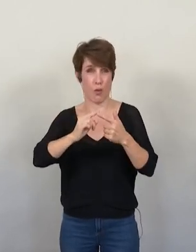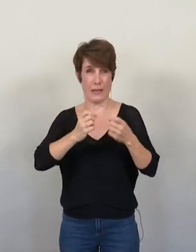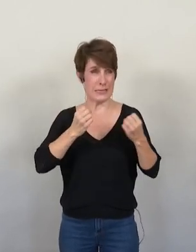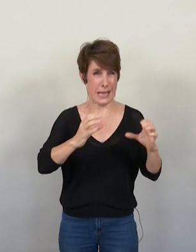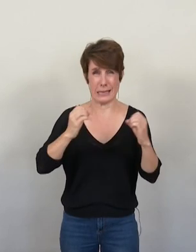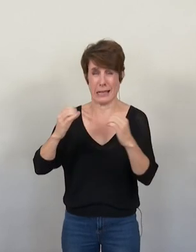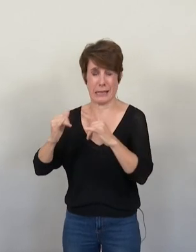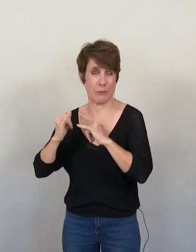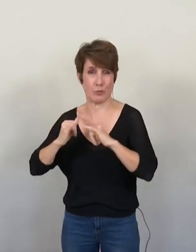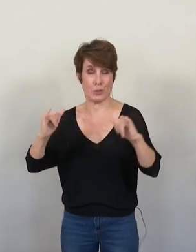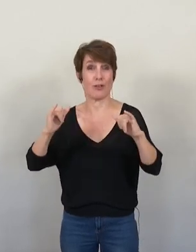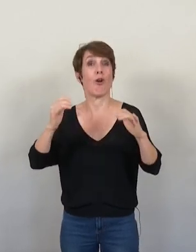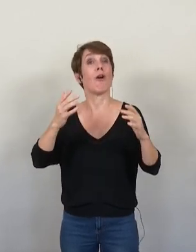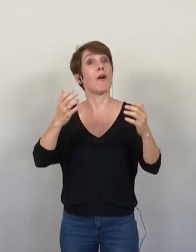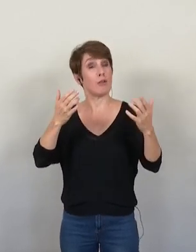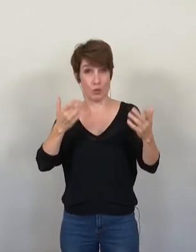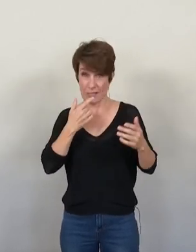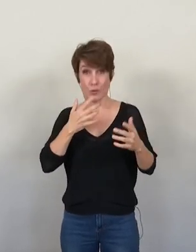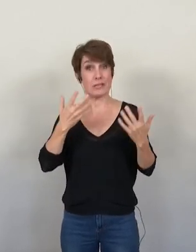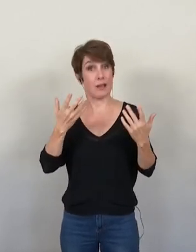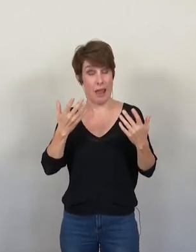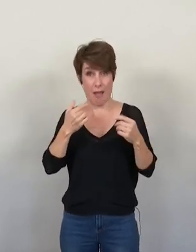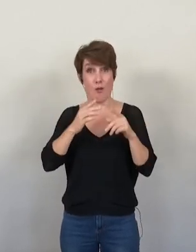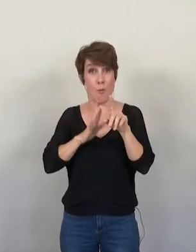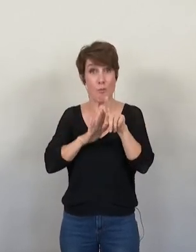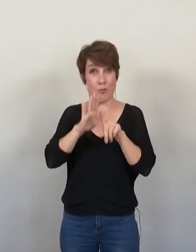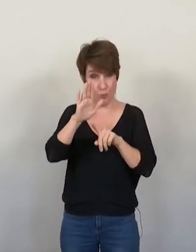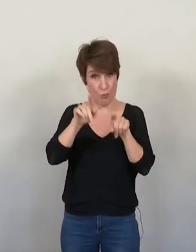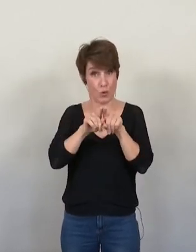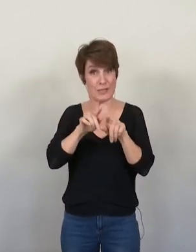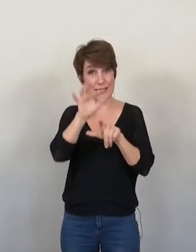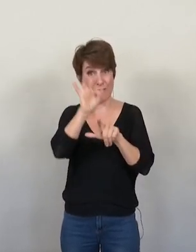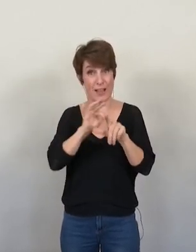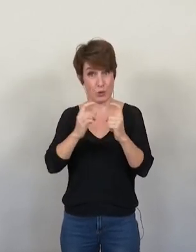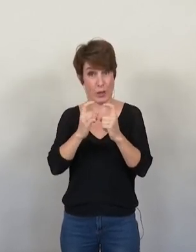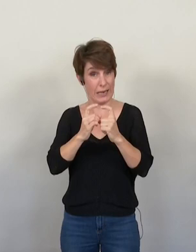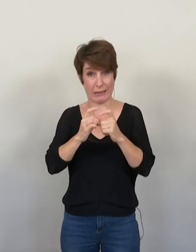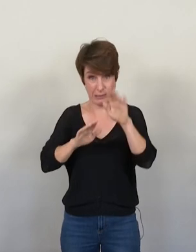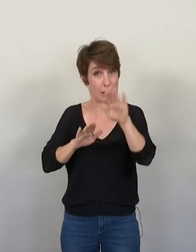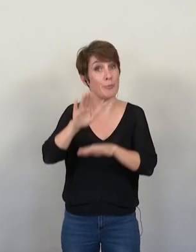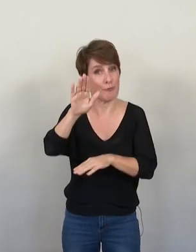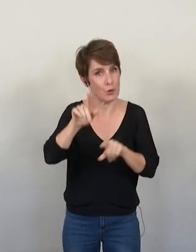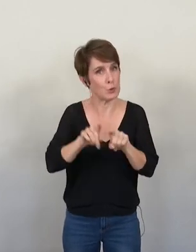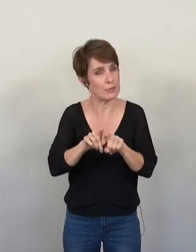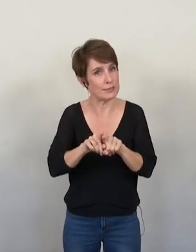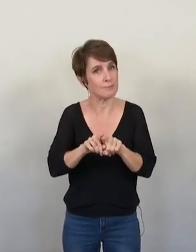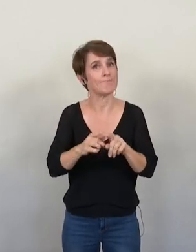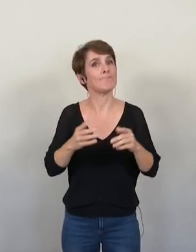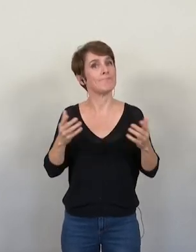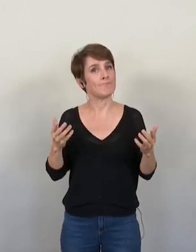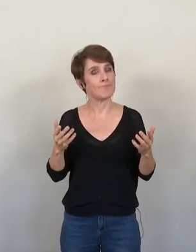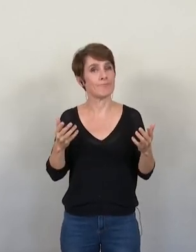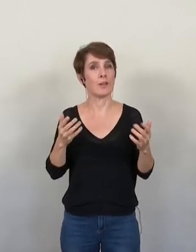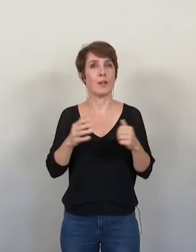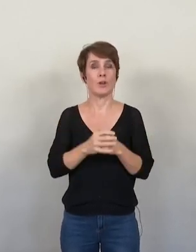enfin les factures elles ne baissent pas une pensée donc à celles et ceux qui auraient souhaité faire leur rentrée